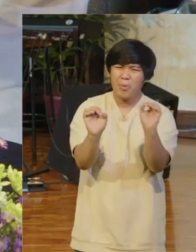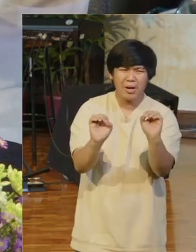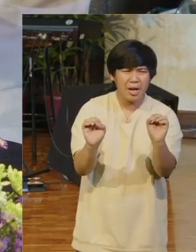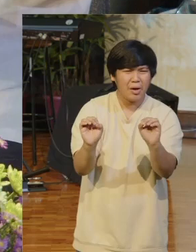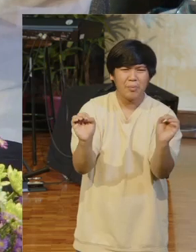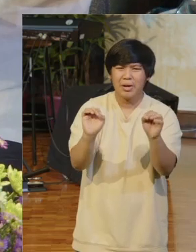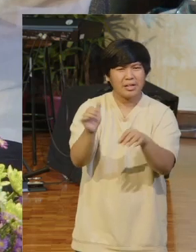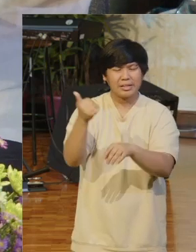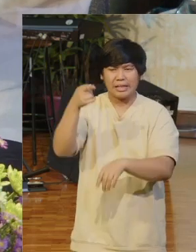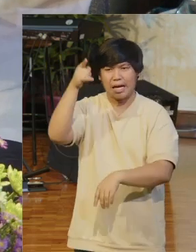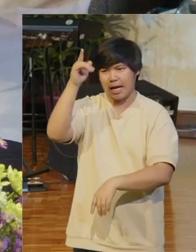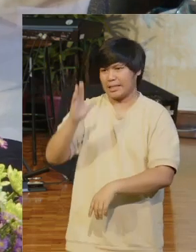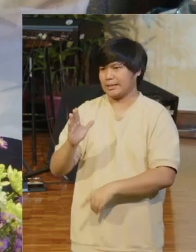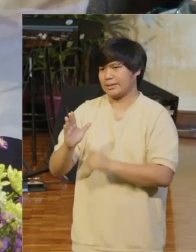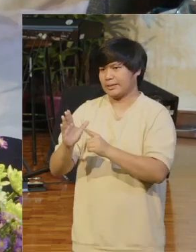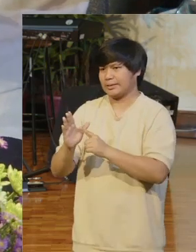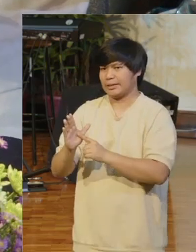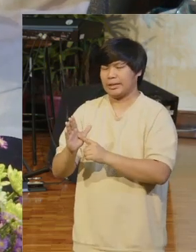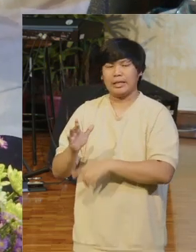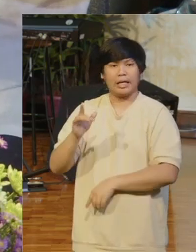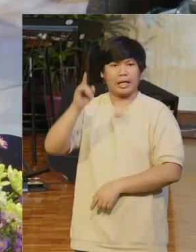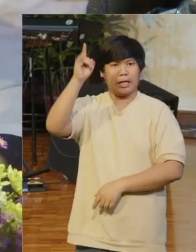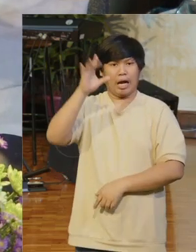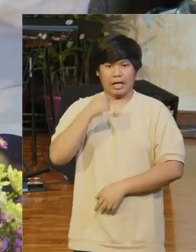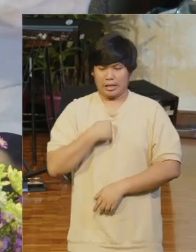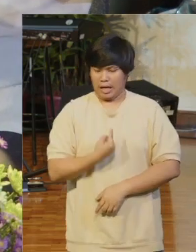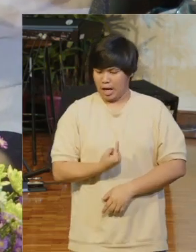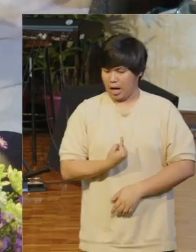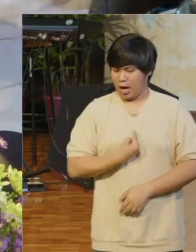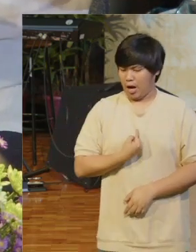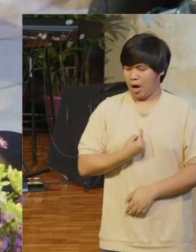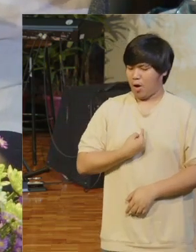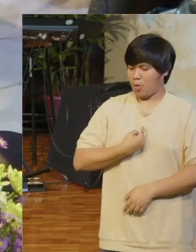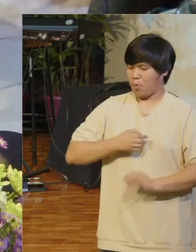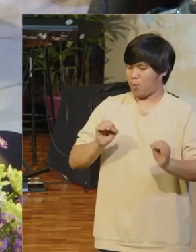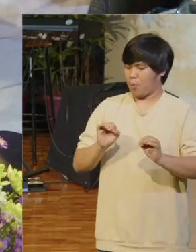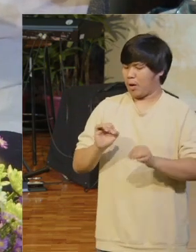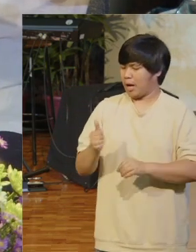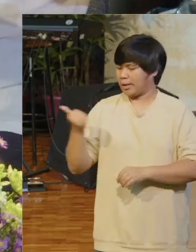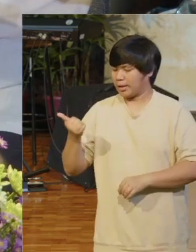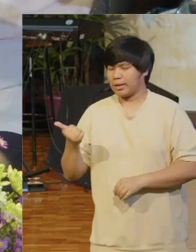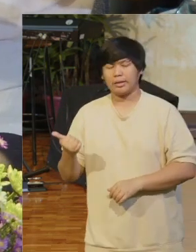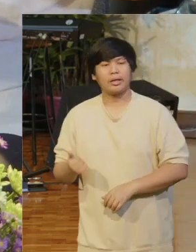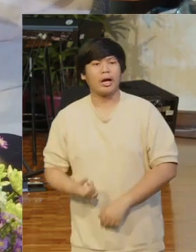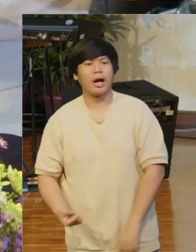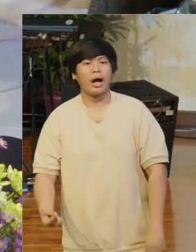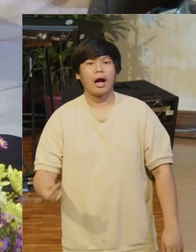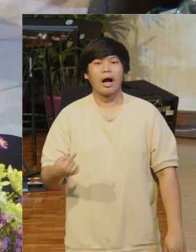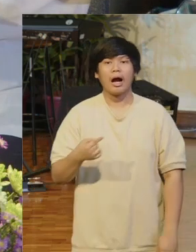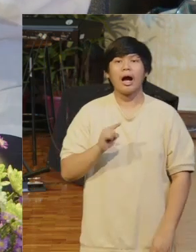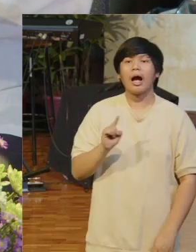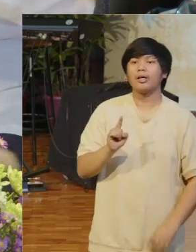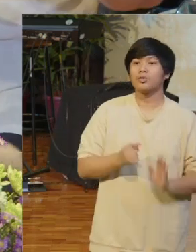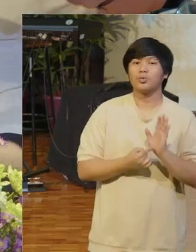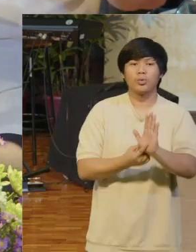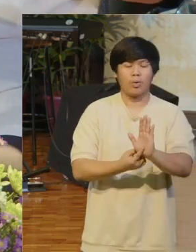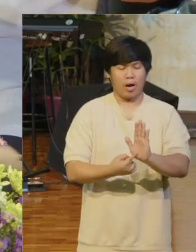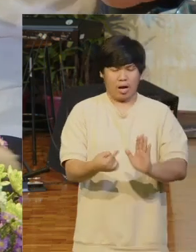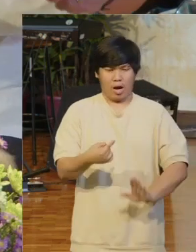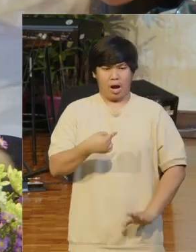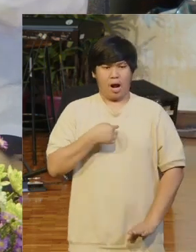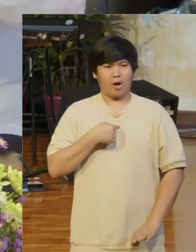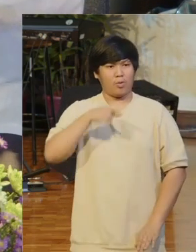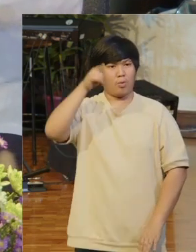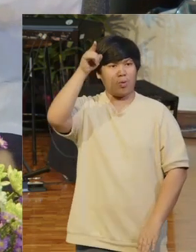no other. I am God and there is none like me. Ayan na, verse 10. Ano ang pagkakaiba niya bilang Diyos? Declaring